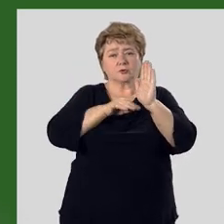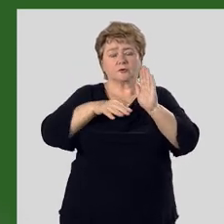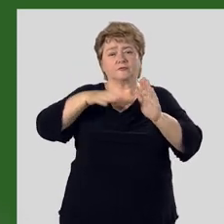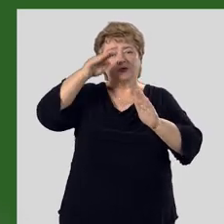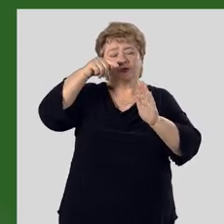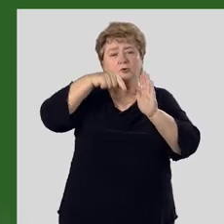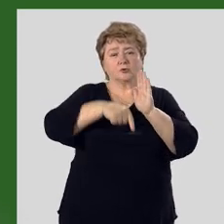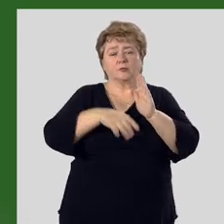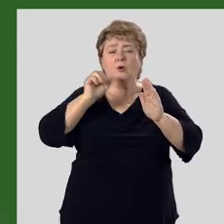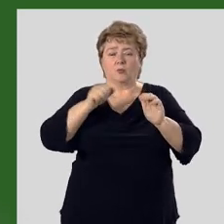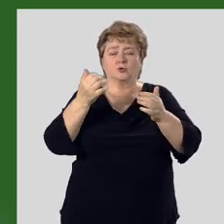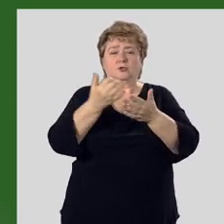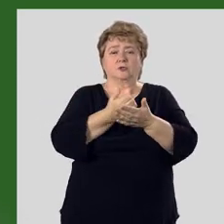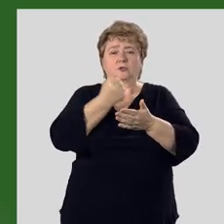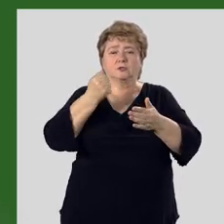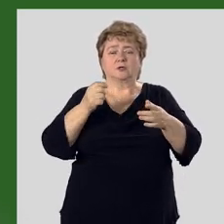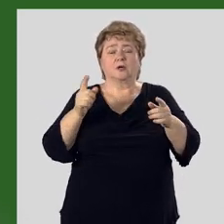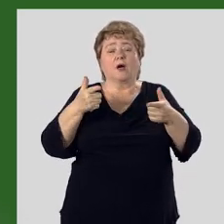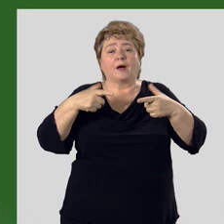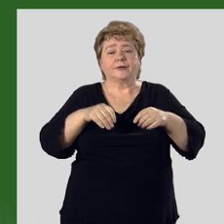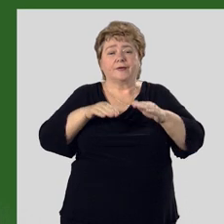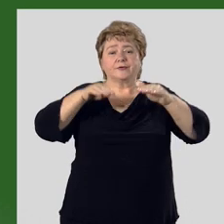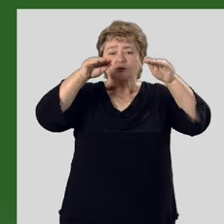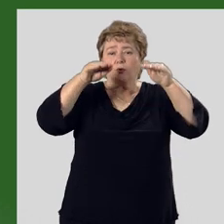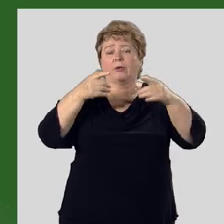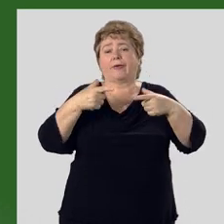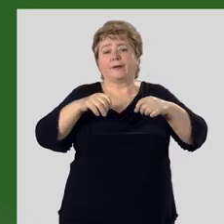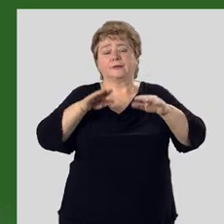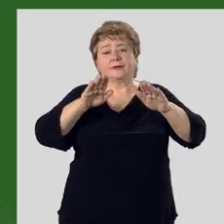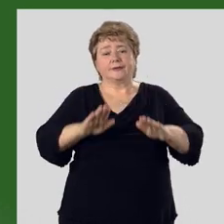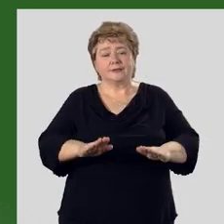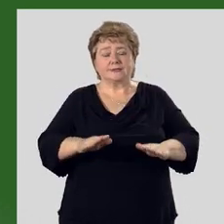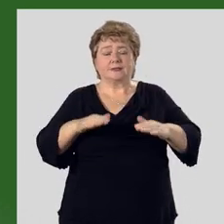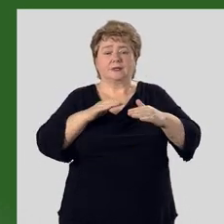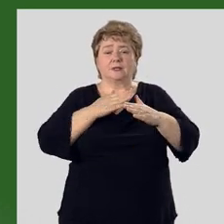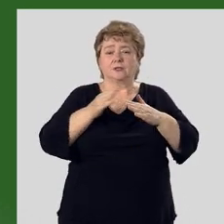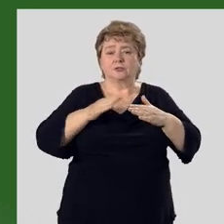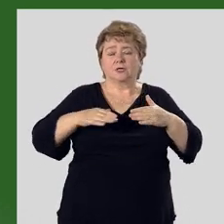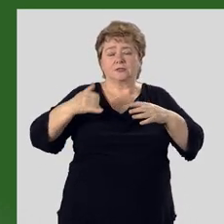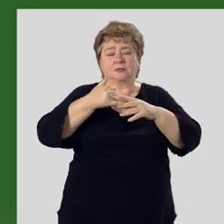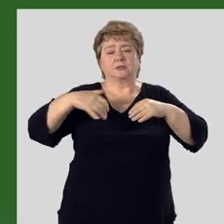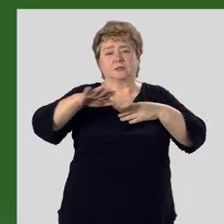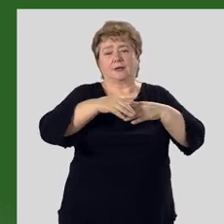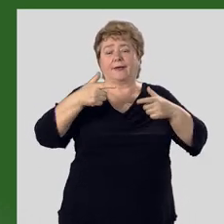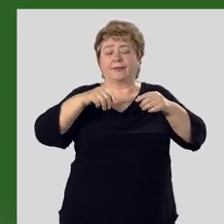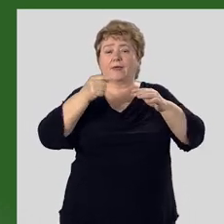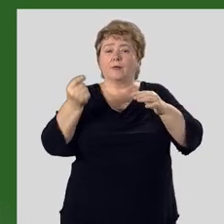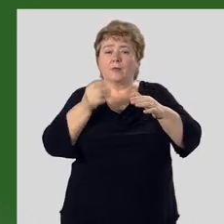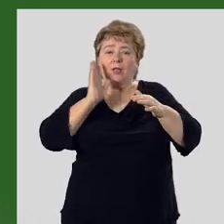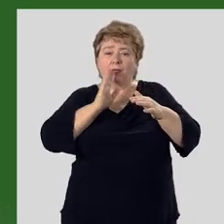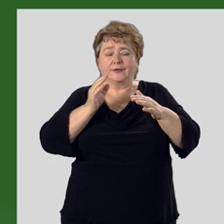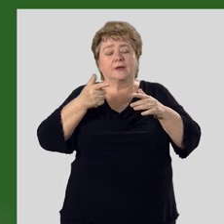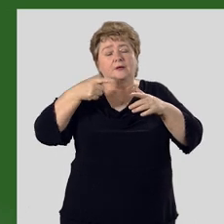и глубин можно узнать, где высокие и где низкие участки суши, где мелкие